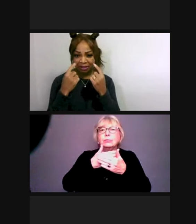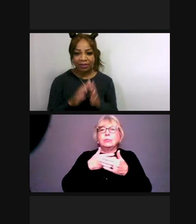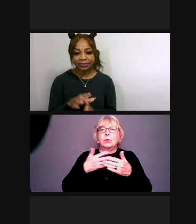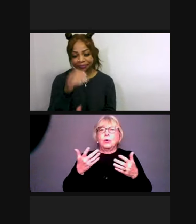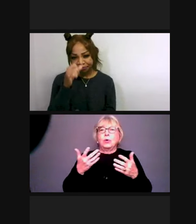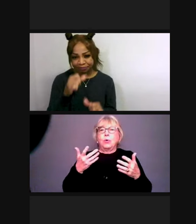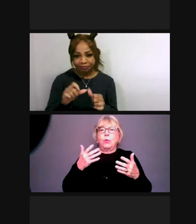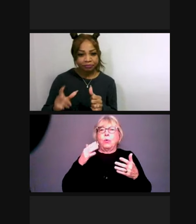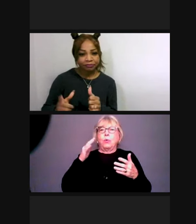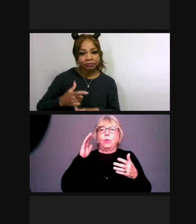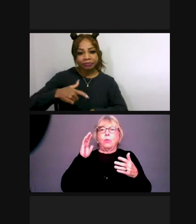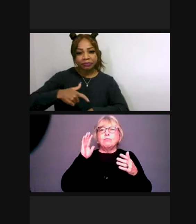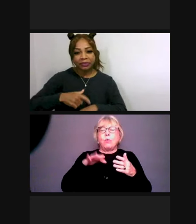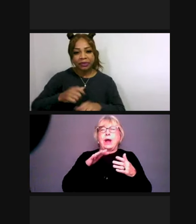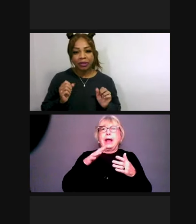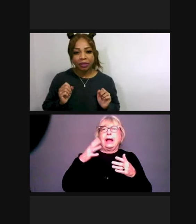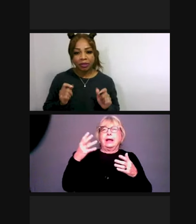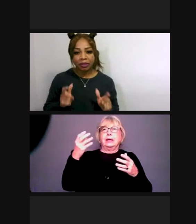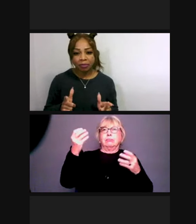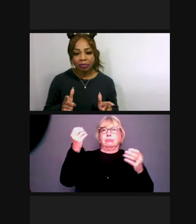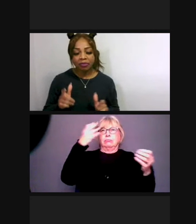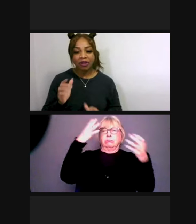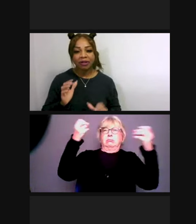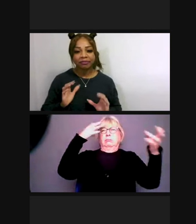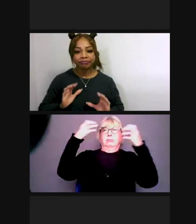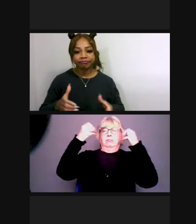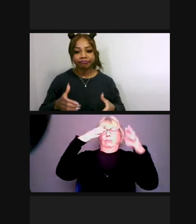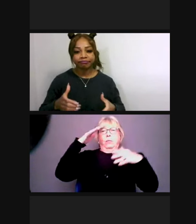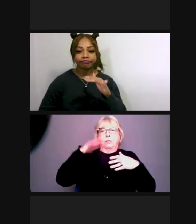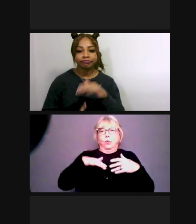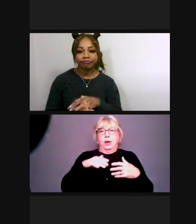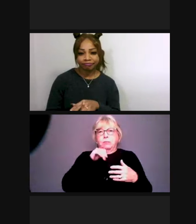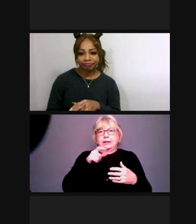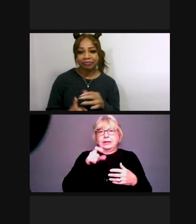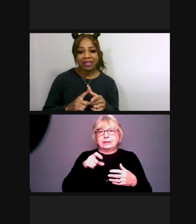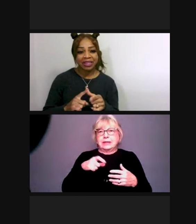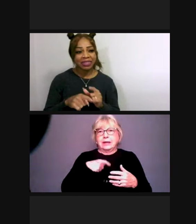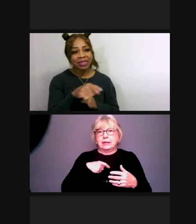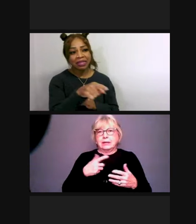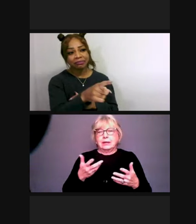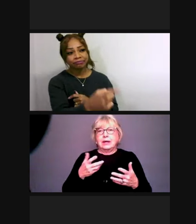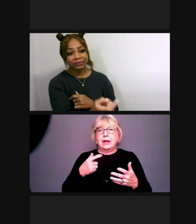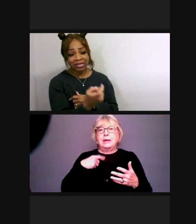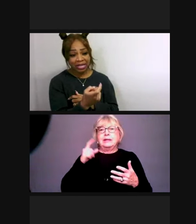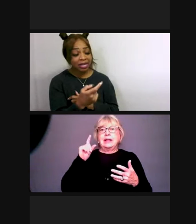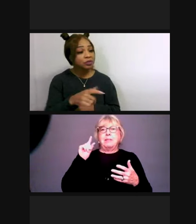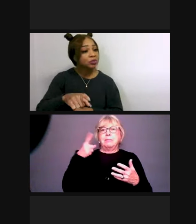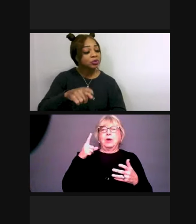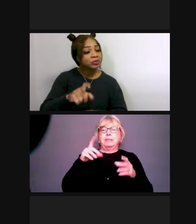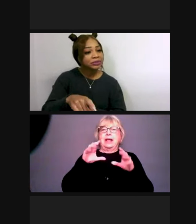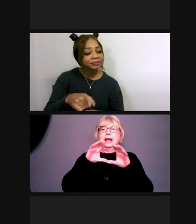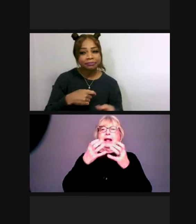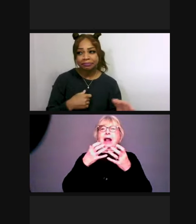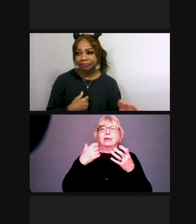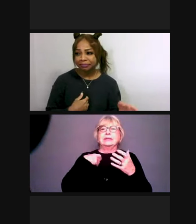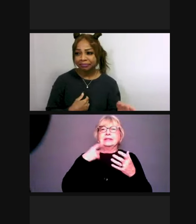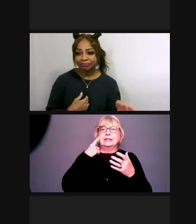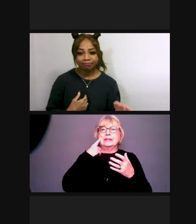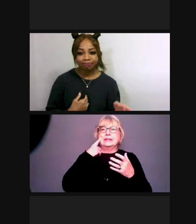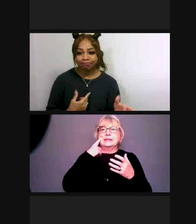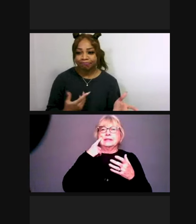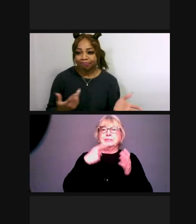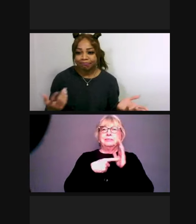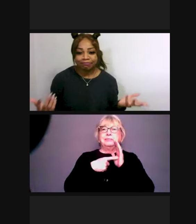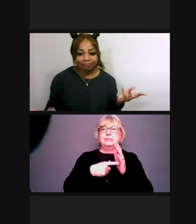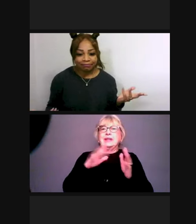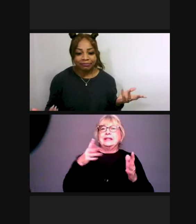de stimuli sensoriels. Et je me rappelle lors de ma première classe d'improvisation, on me posait cette question à savoir quels